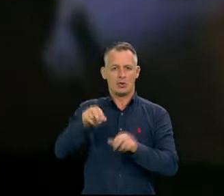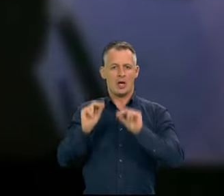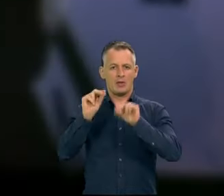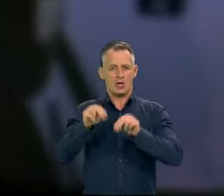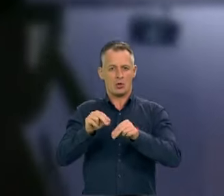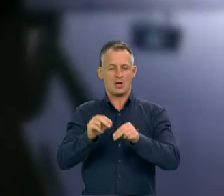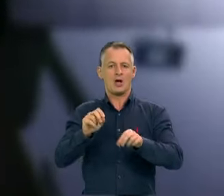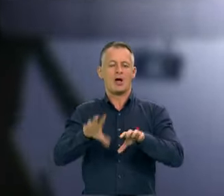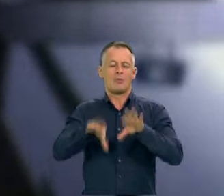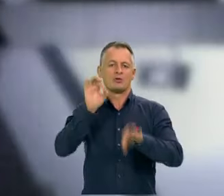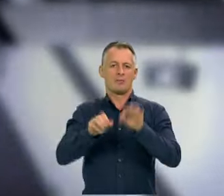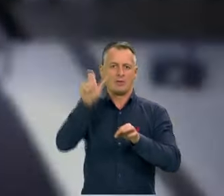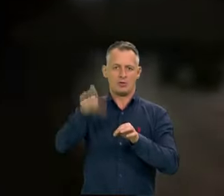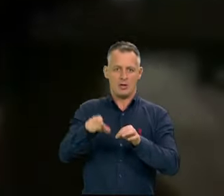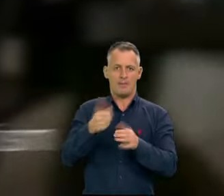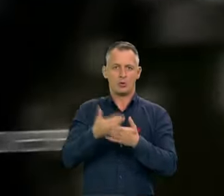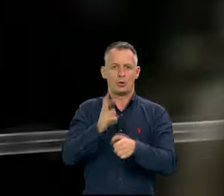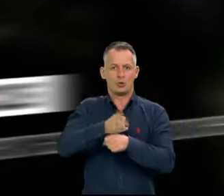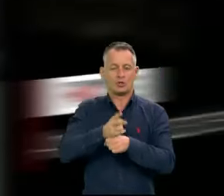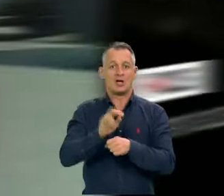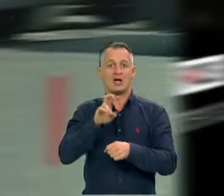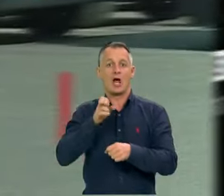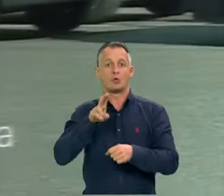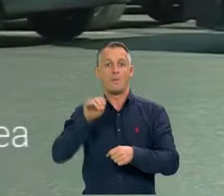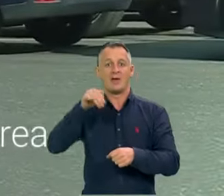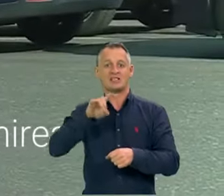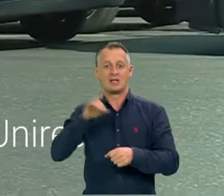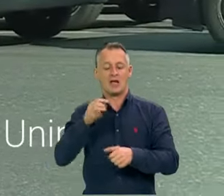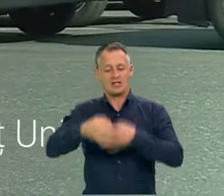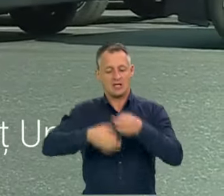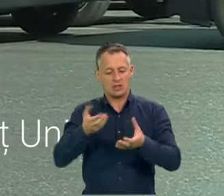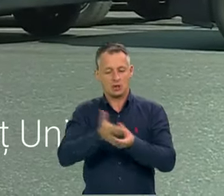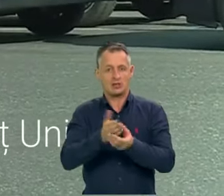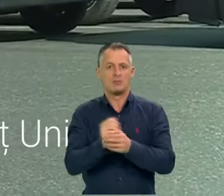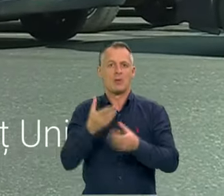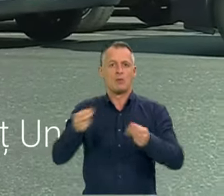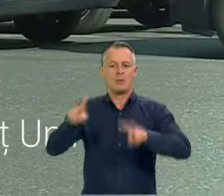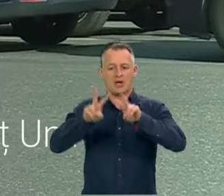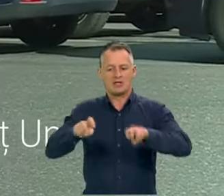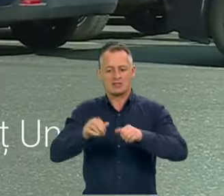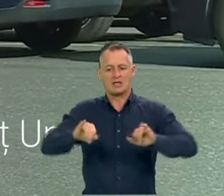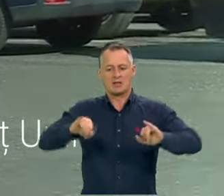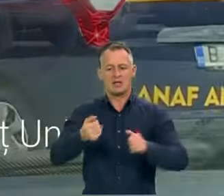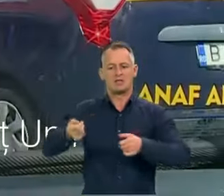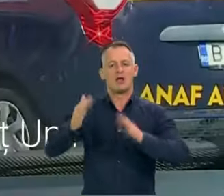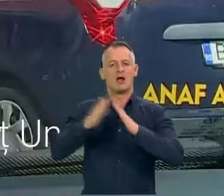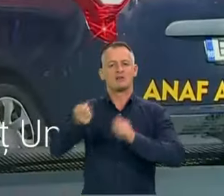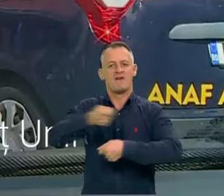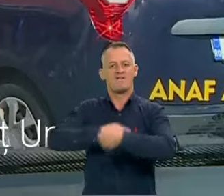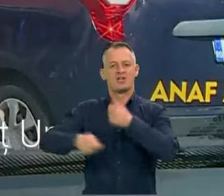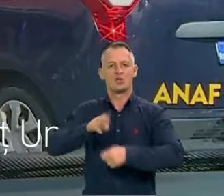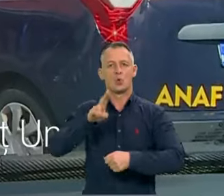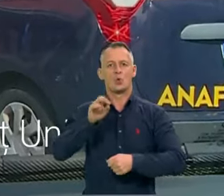prostituție iar Radu Mazăre a dat și el explicații în dosar și zeci de percheziții au avut loc la casa de Comerț Unirea vizată acum de un dosar penal